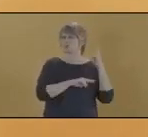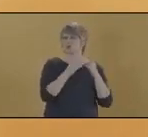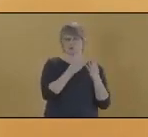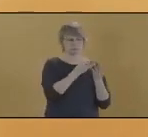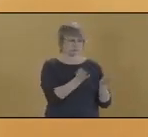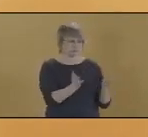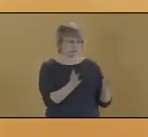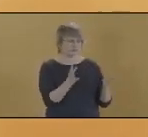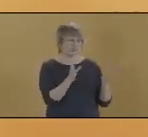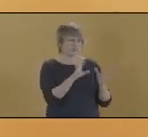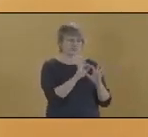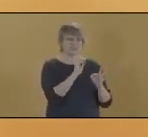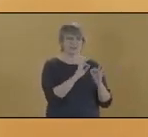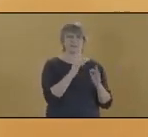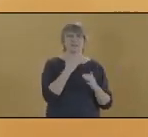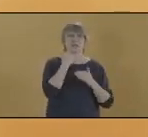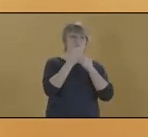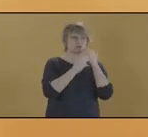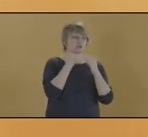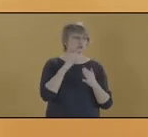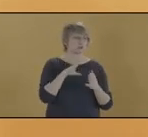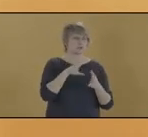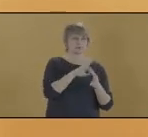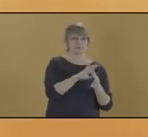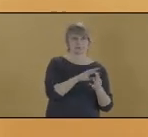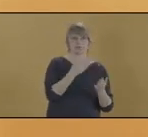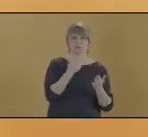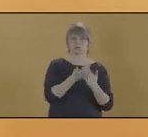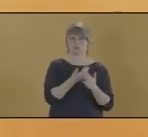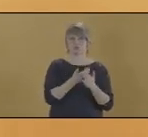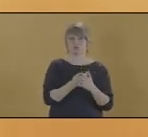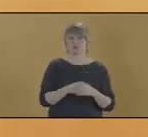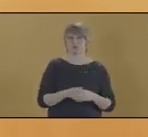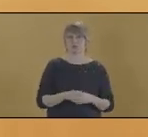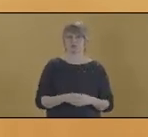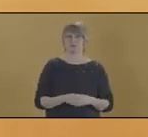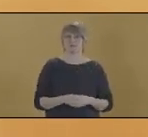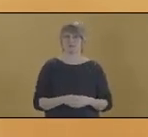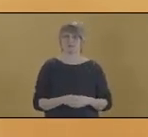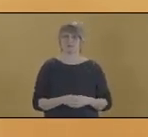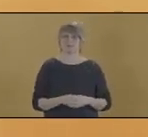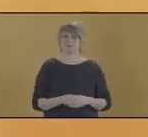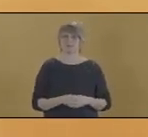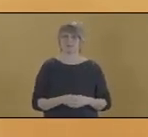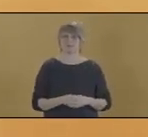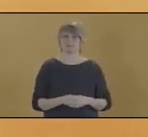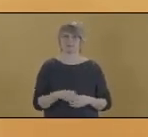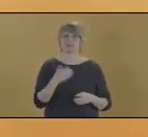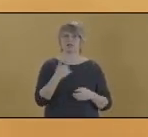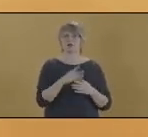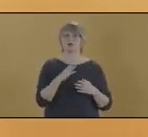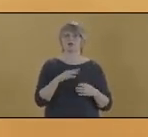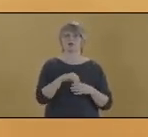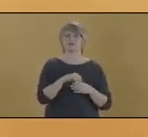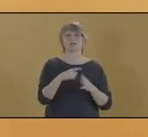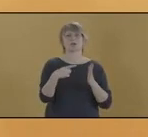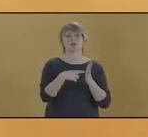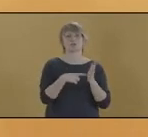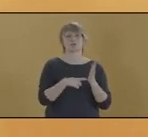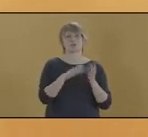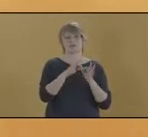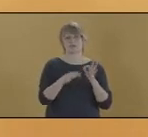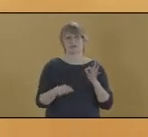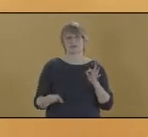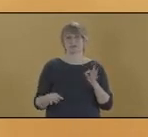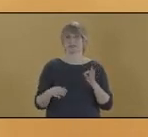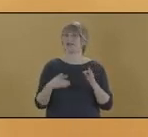Wir arbeiten mit historischen Verschwörungstheorien als Beispiele und bringen auch diese Gründe und Funktionen. Das